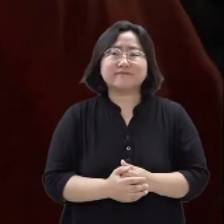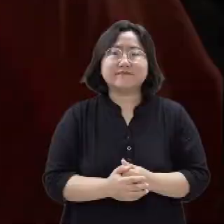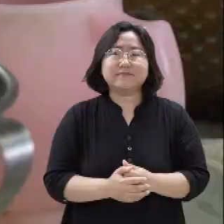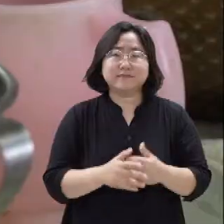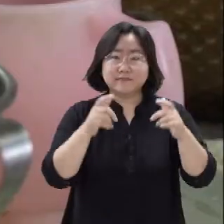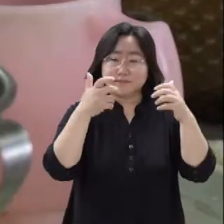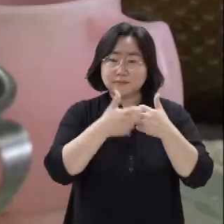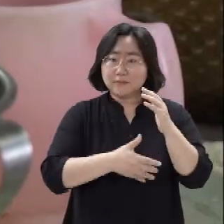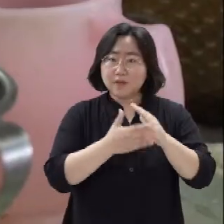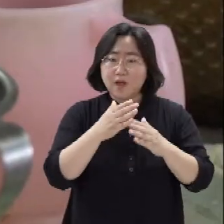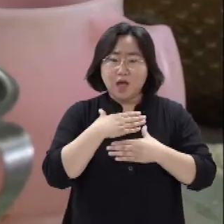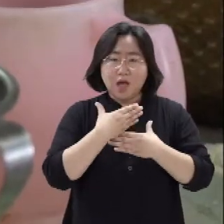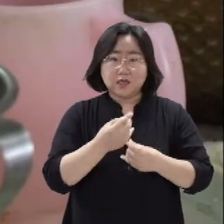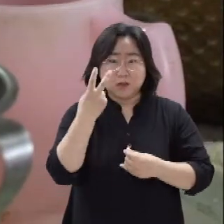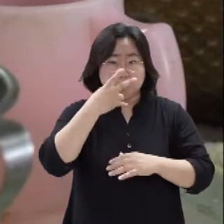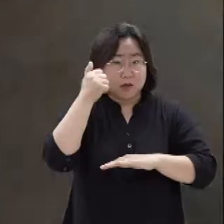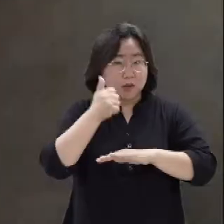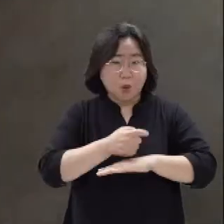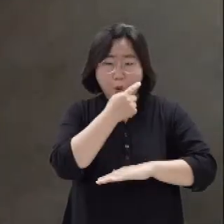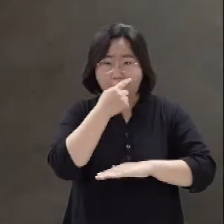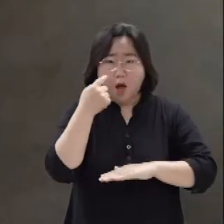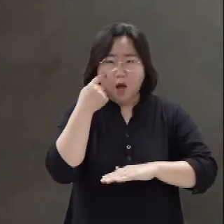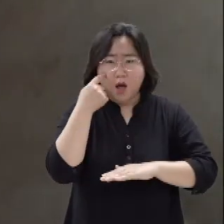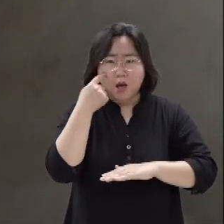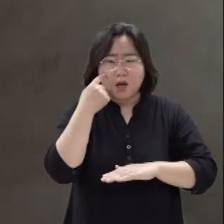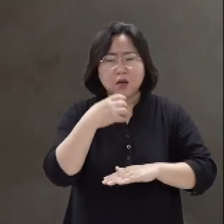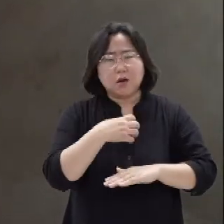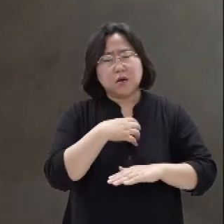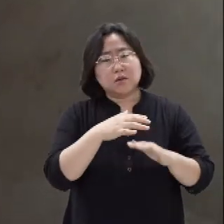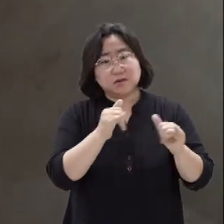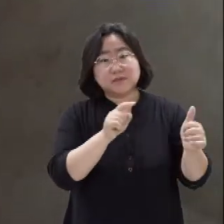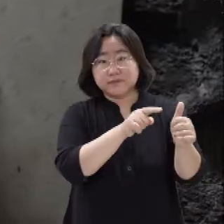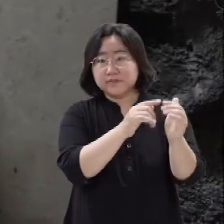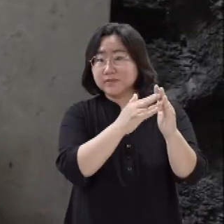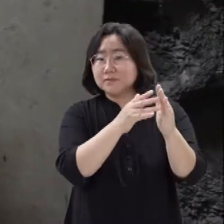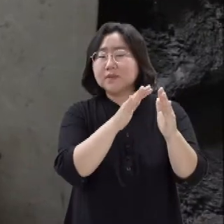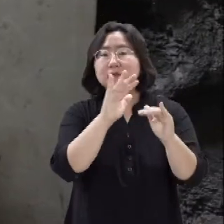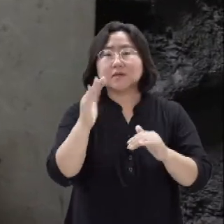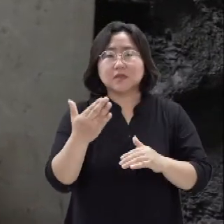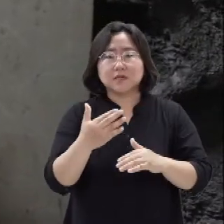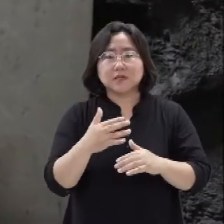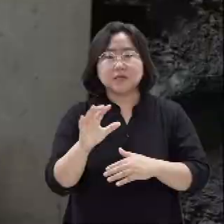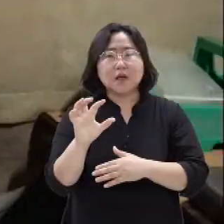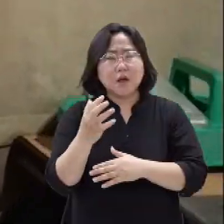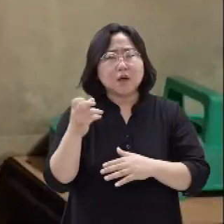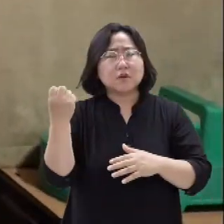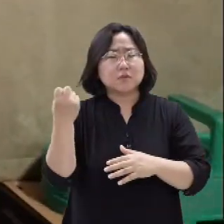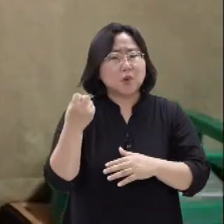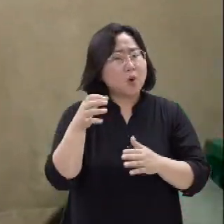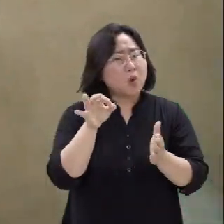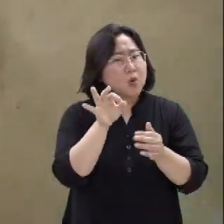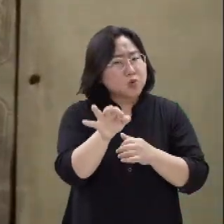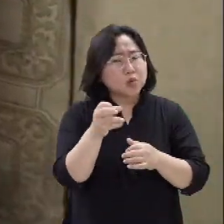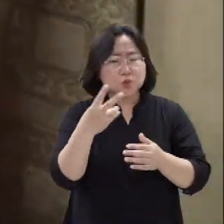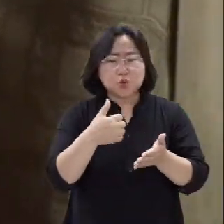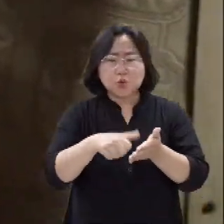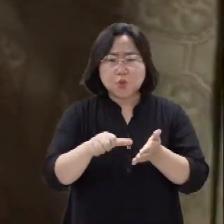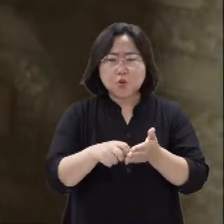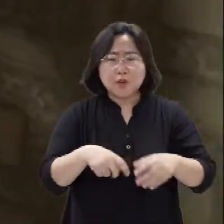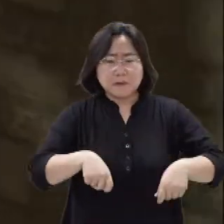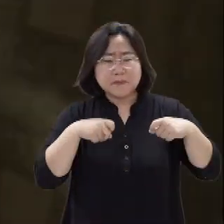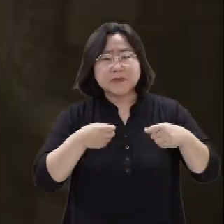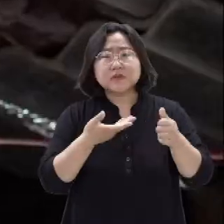서귀포시는 안전점검을 통해 확인된 폭염 취약 가구에 대해서는 냉방비와 여름이불 등의 냉방용품을